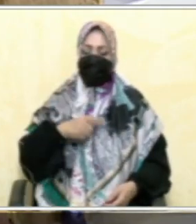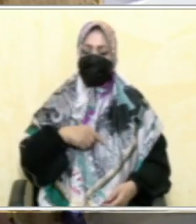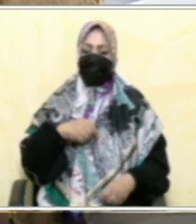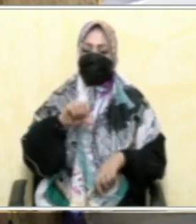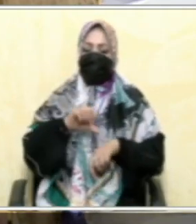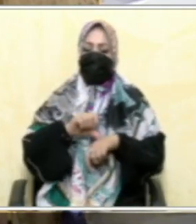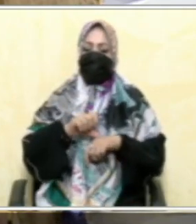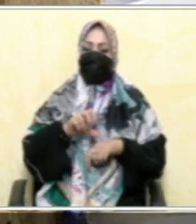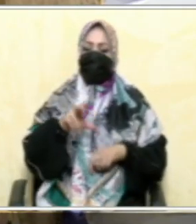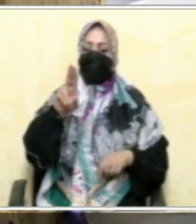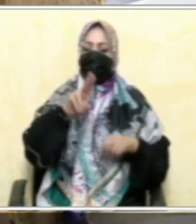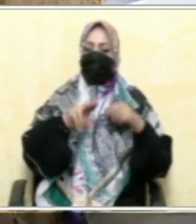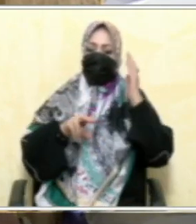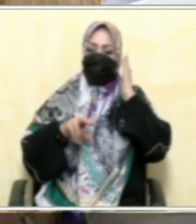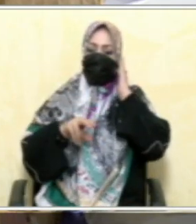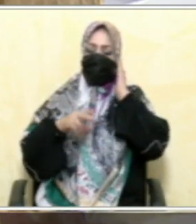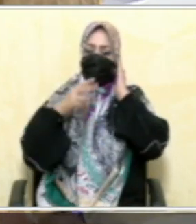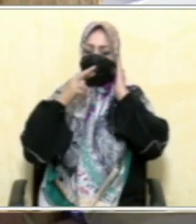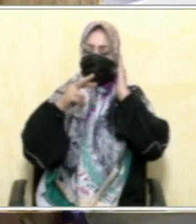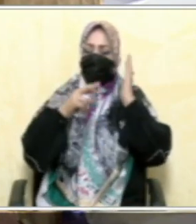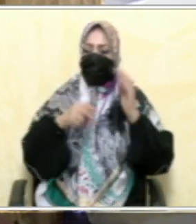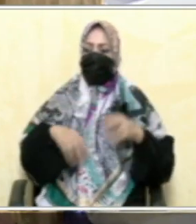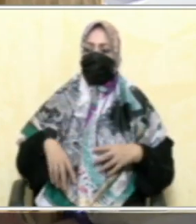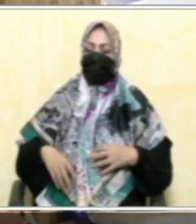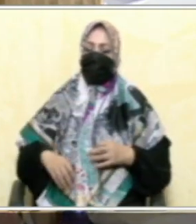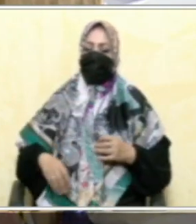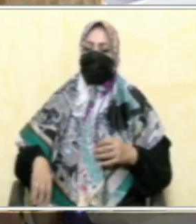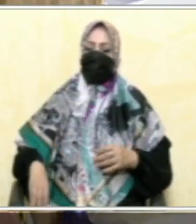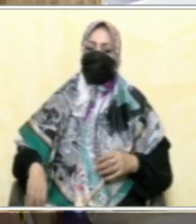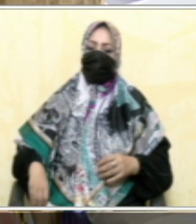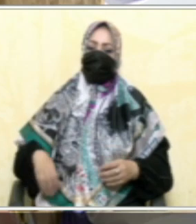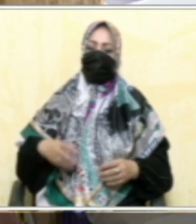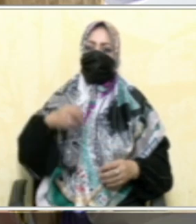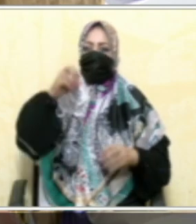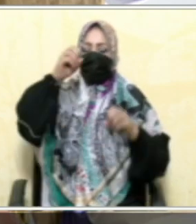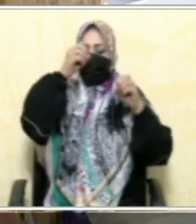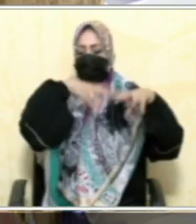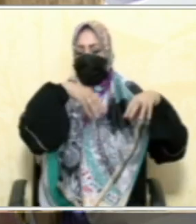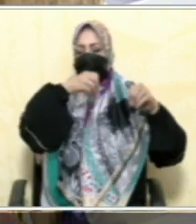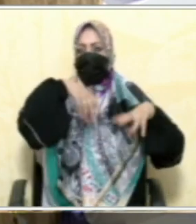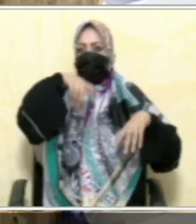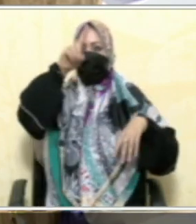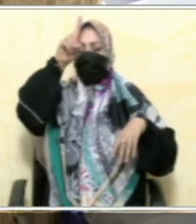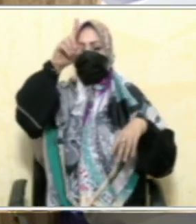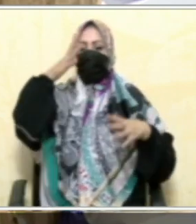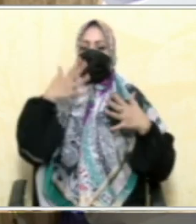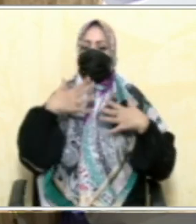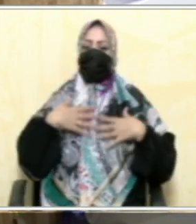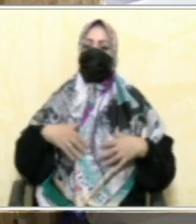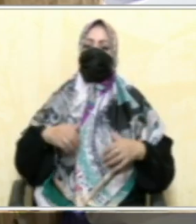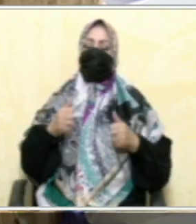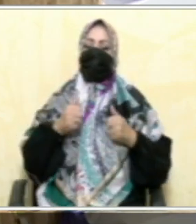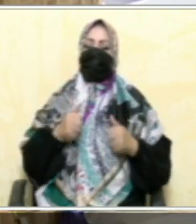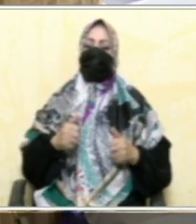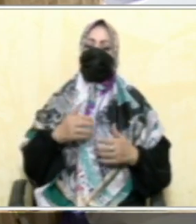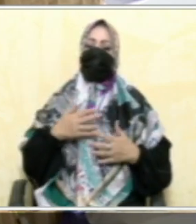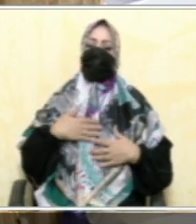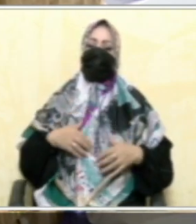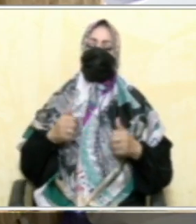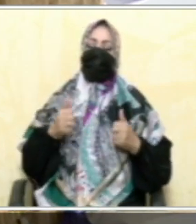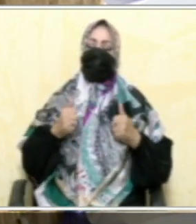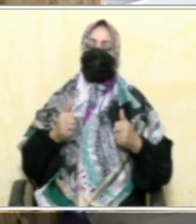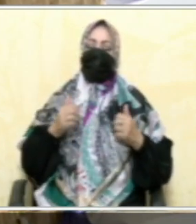الإنسان، ذكر منها نعمة الصحة، أن الإنسان يعطيه الله سبحانه وتعالى الصحة